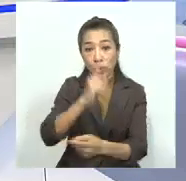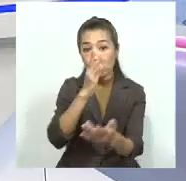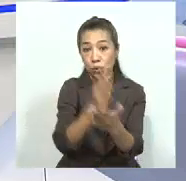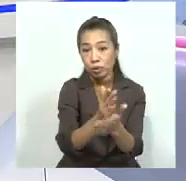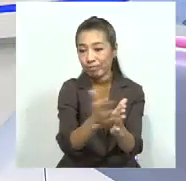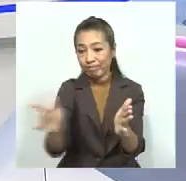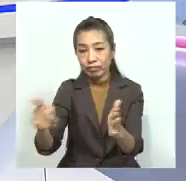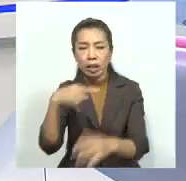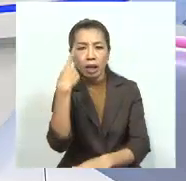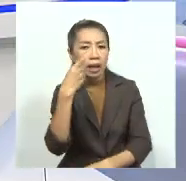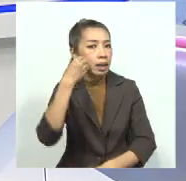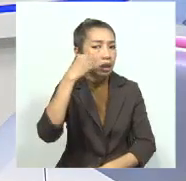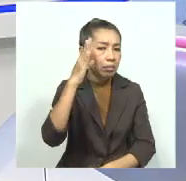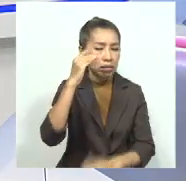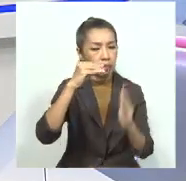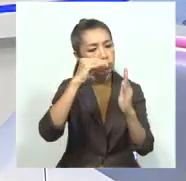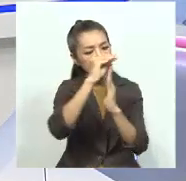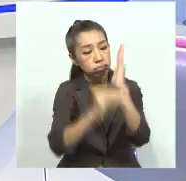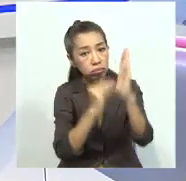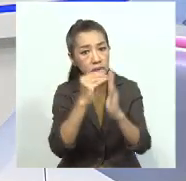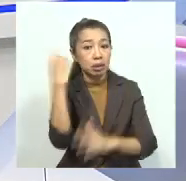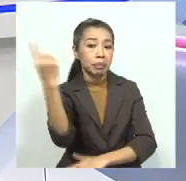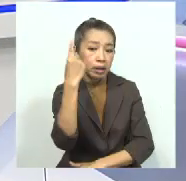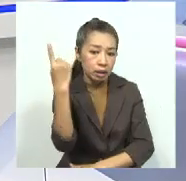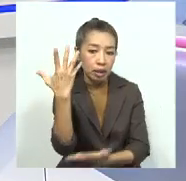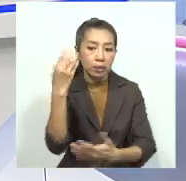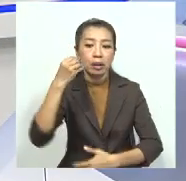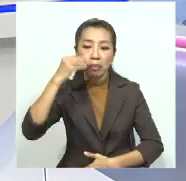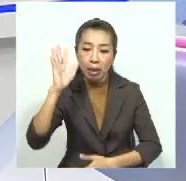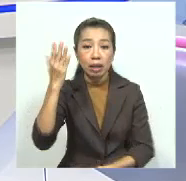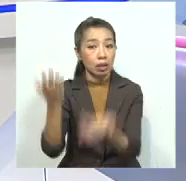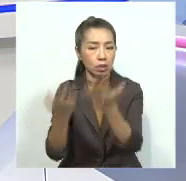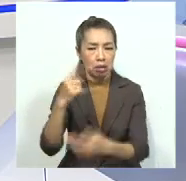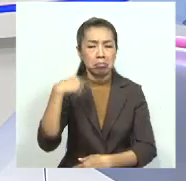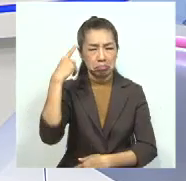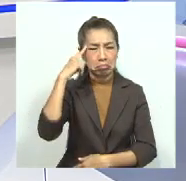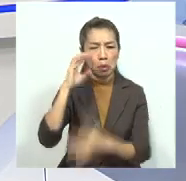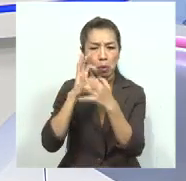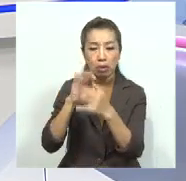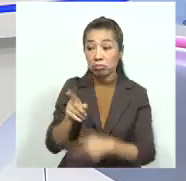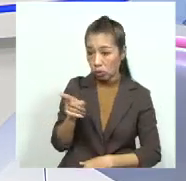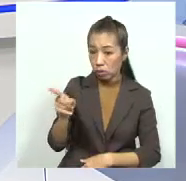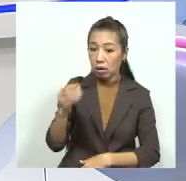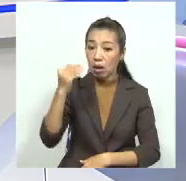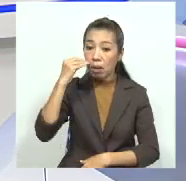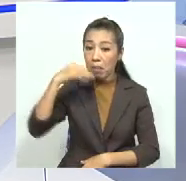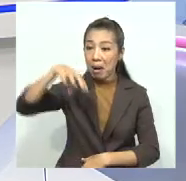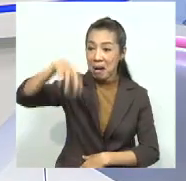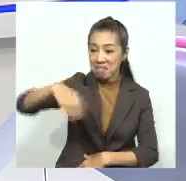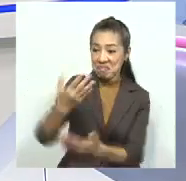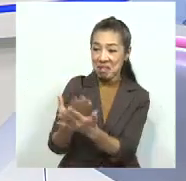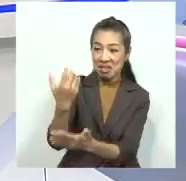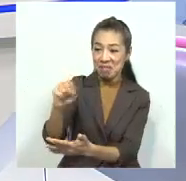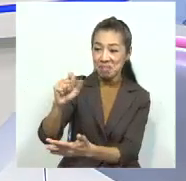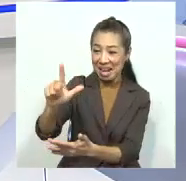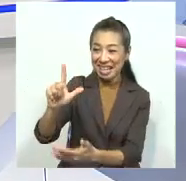สำหรับใครที่เดินทางออกต่างจังหวัดไม่ว่าจะไปท่องเที่ยวกลับภูมิลำเนาหลายคนเป็นห่วงอย่างคุณสุพนันมีบ้าน10ล้าน20